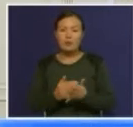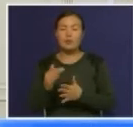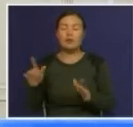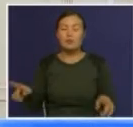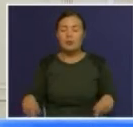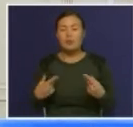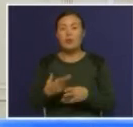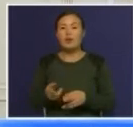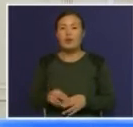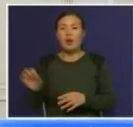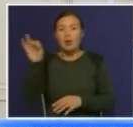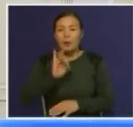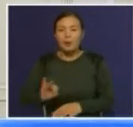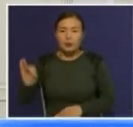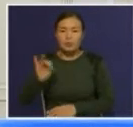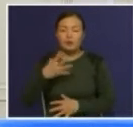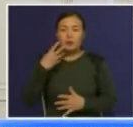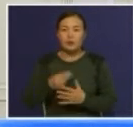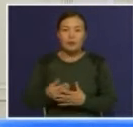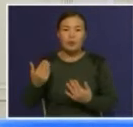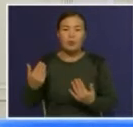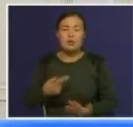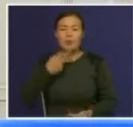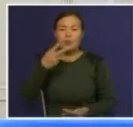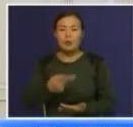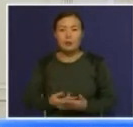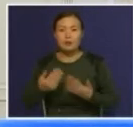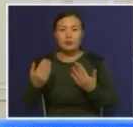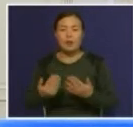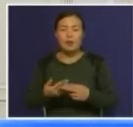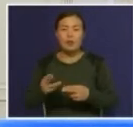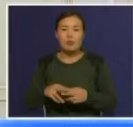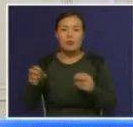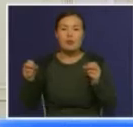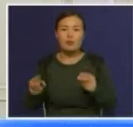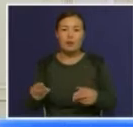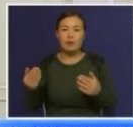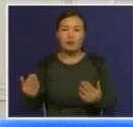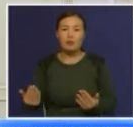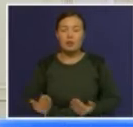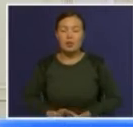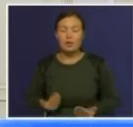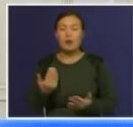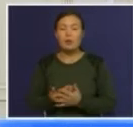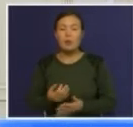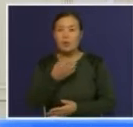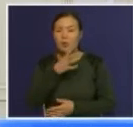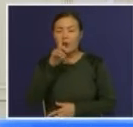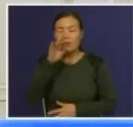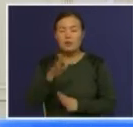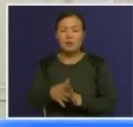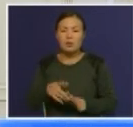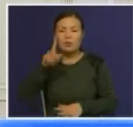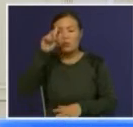И история, изучение собственной истории показывает именно вот это, как они выжили. Вы понимаете, любые знания –